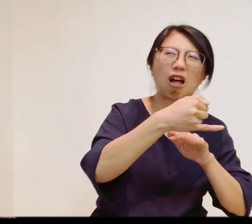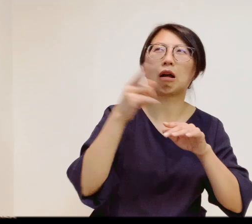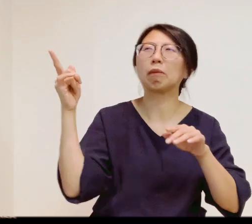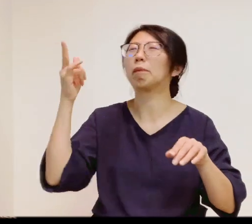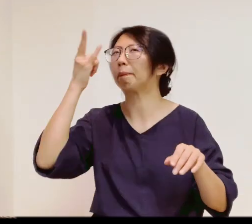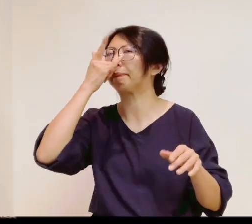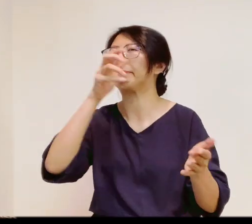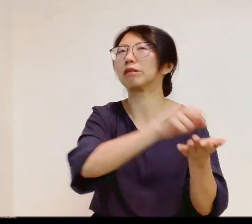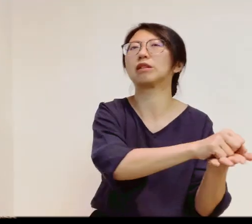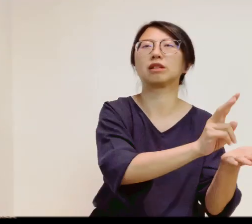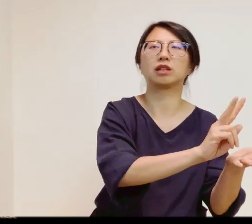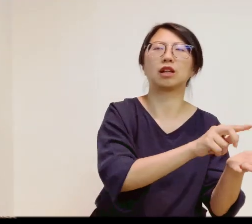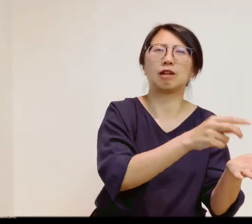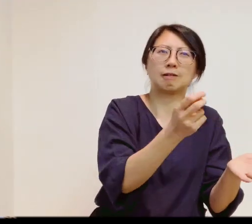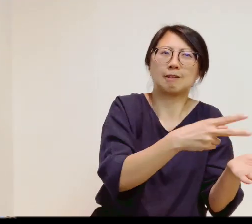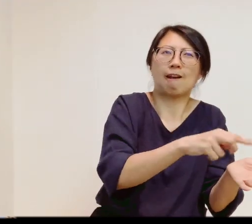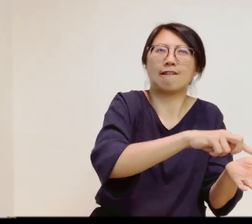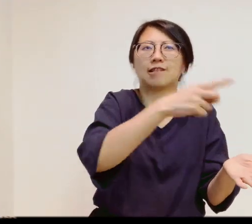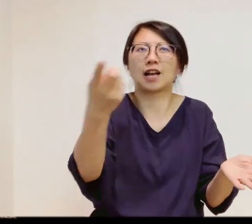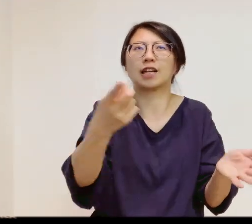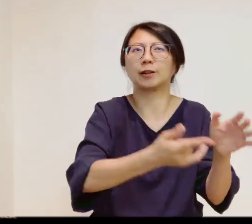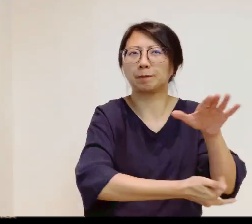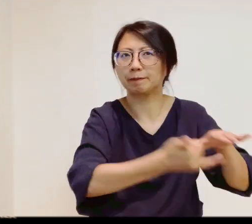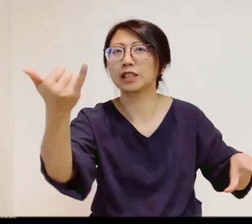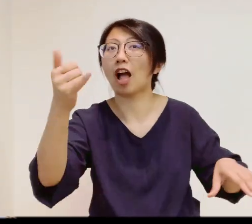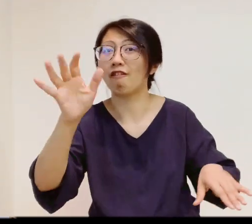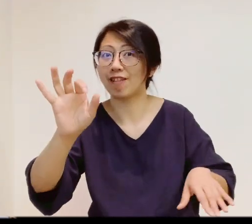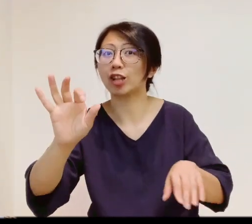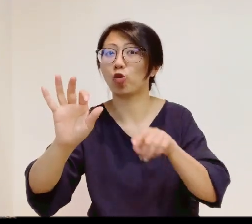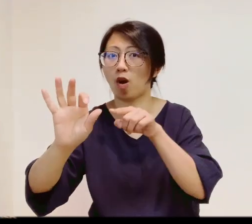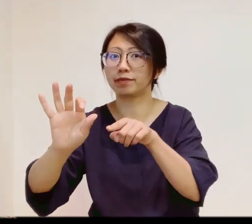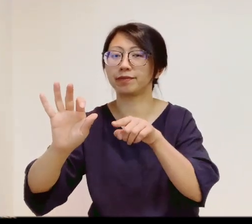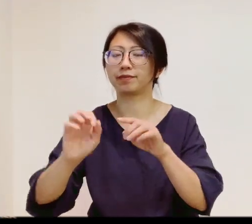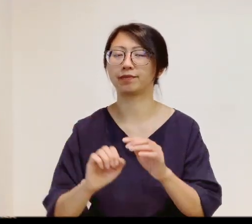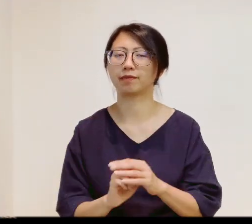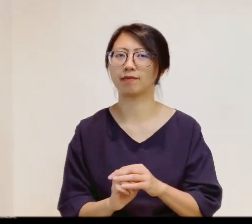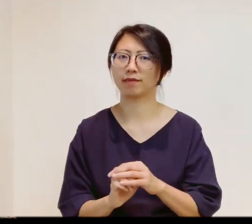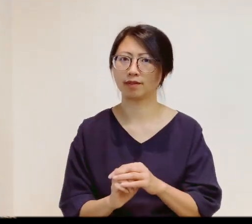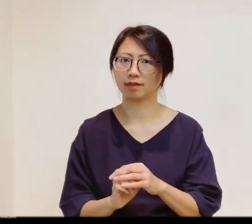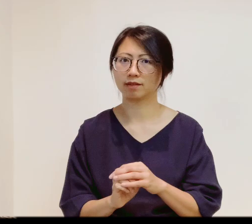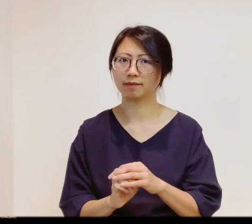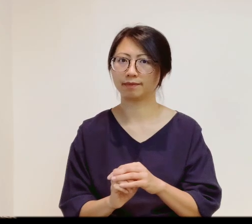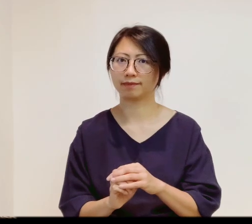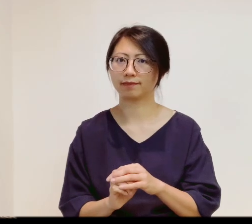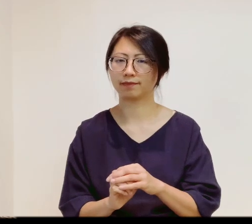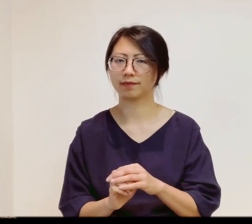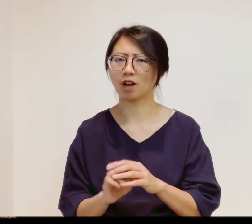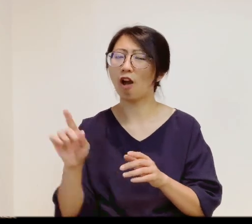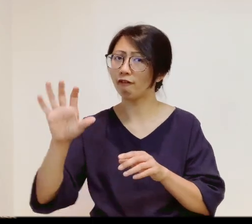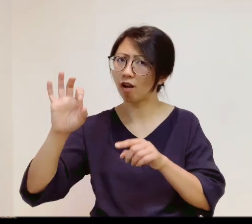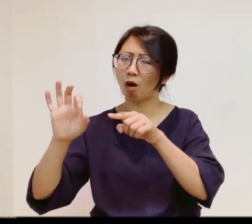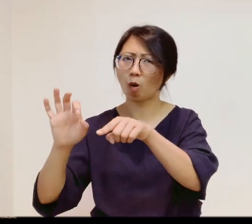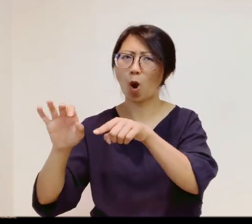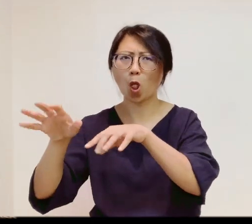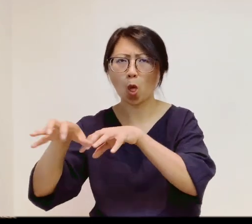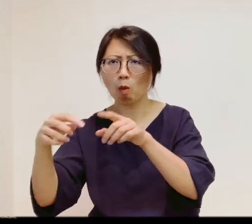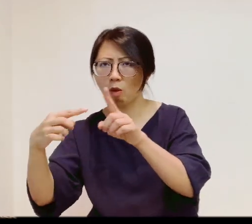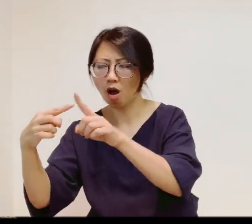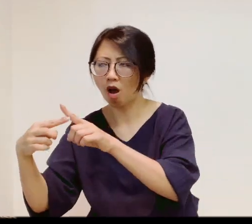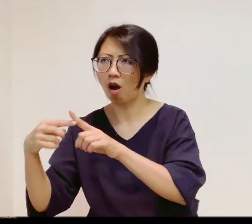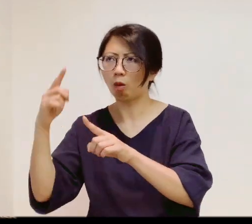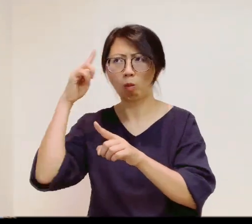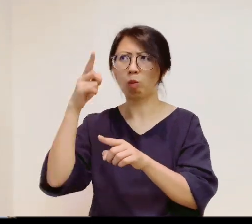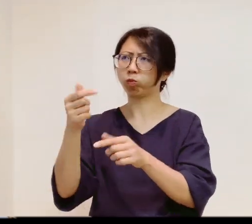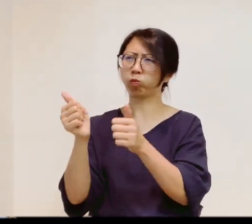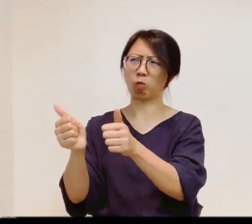亡。咁一路因為比利時後來都俾即係德國入侵啦，咁啊走到去法國嗰度。咁喺呢個法國嗰個成